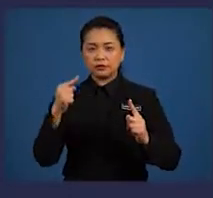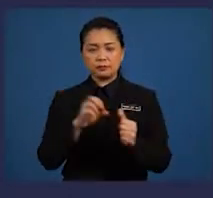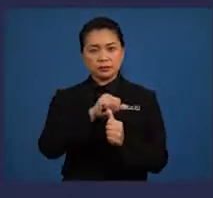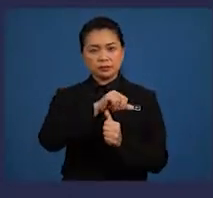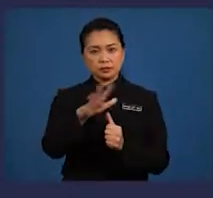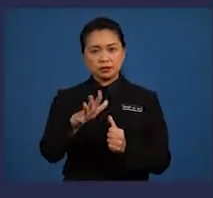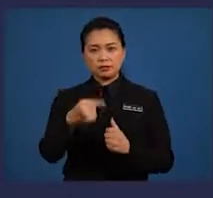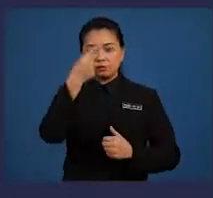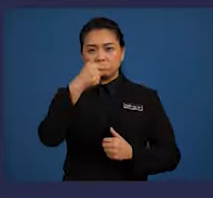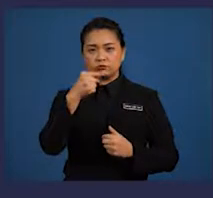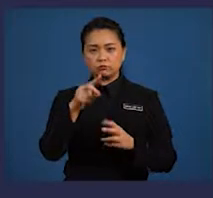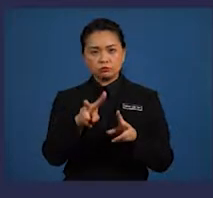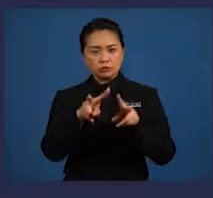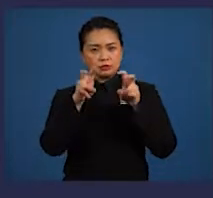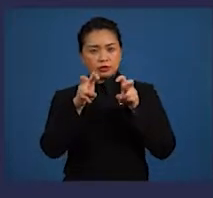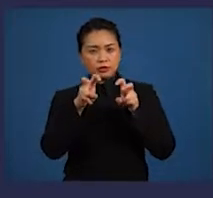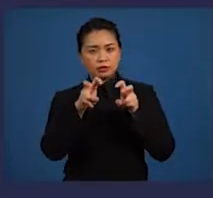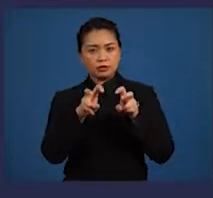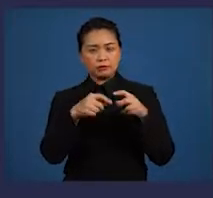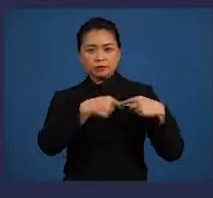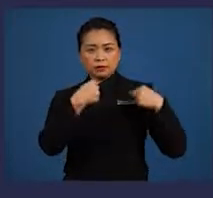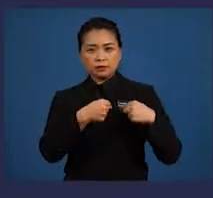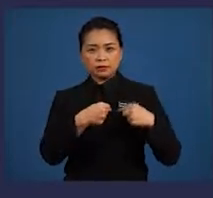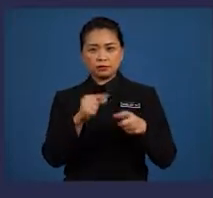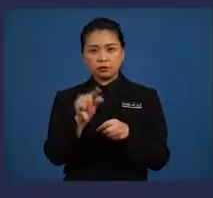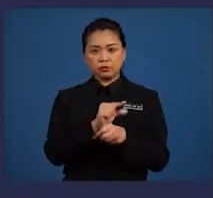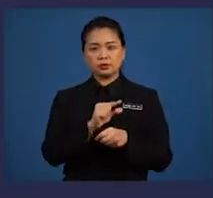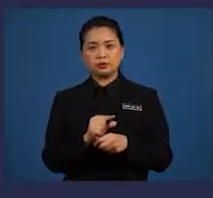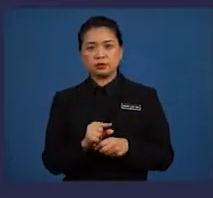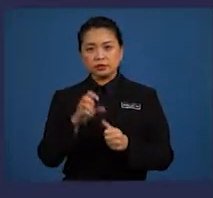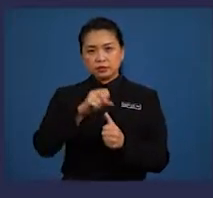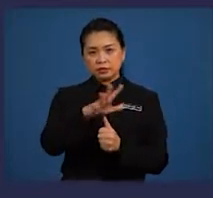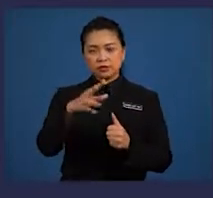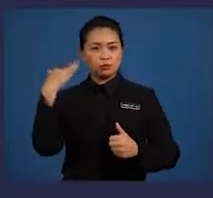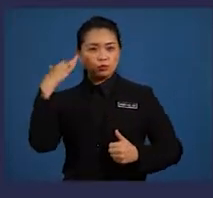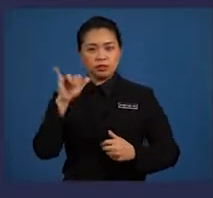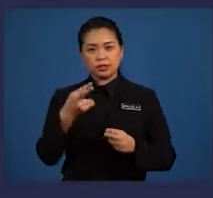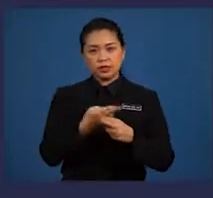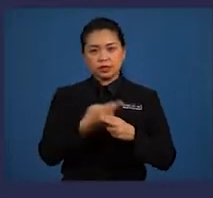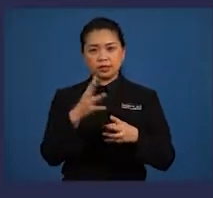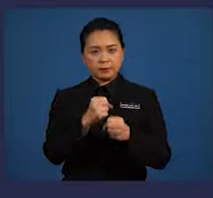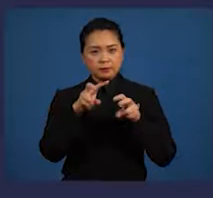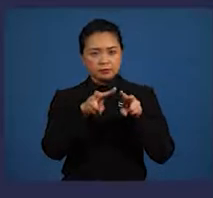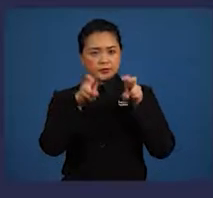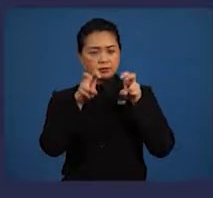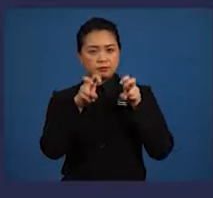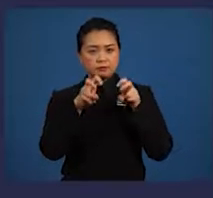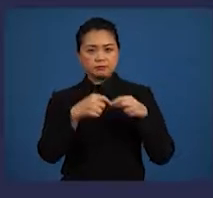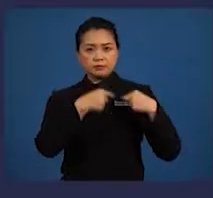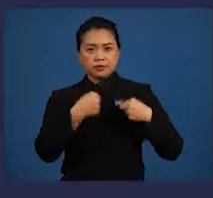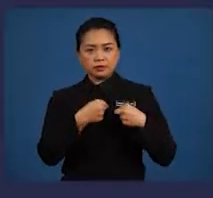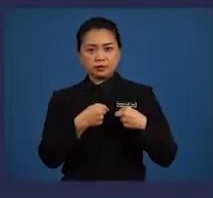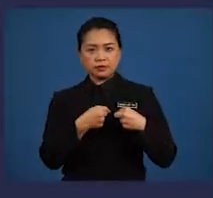berkesan untuk menarik perhatian pengguna misalnya kesan bunyi yang ringkas dapat menarik hati halayak